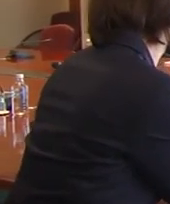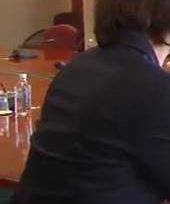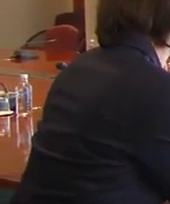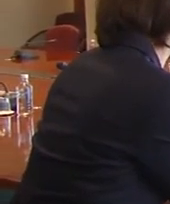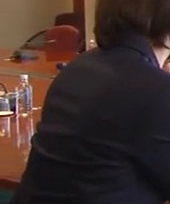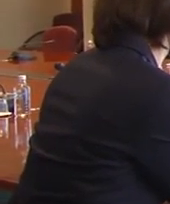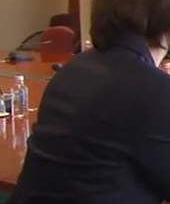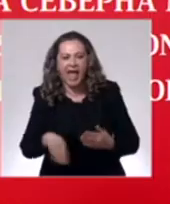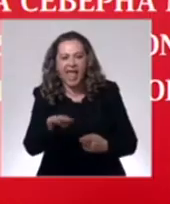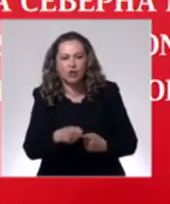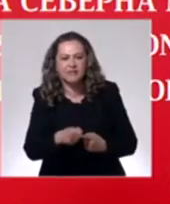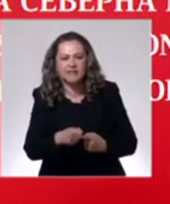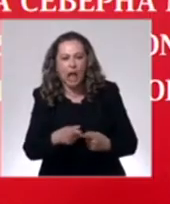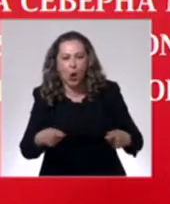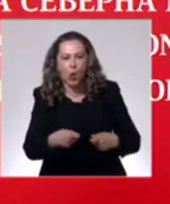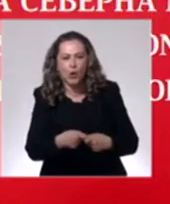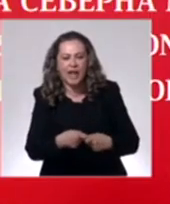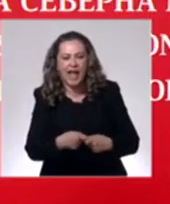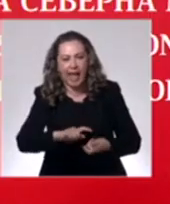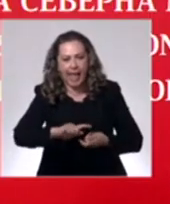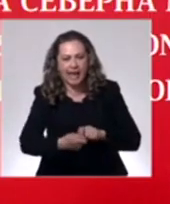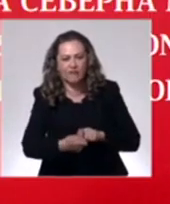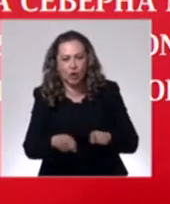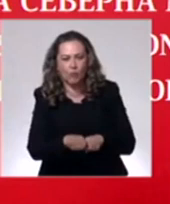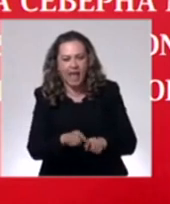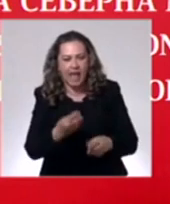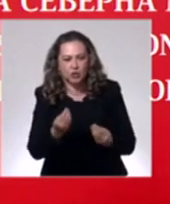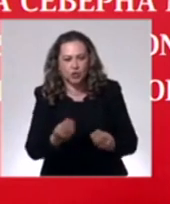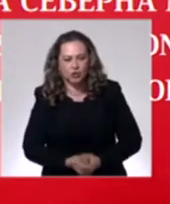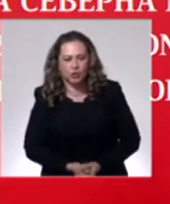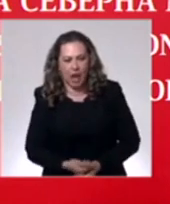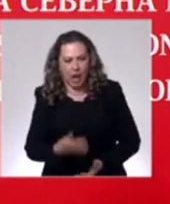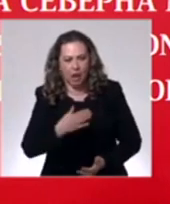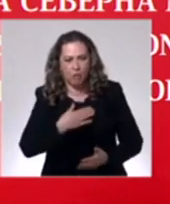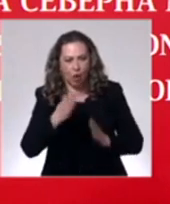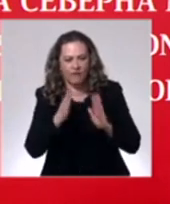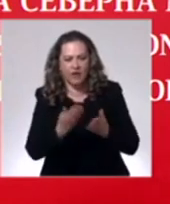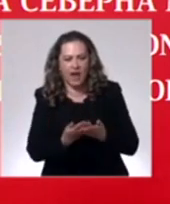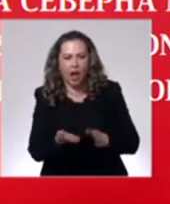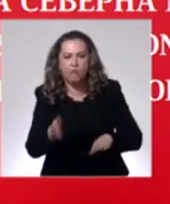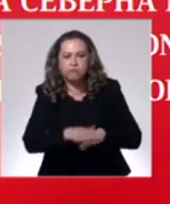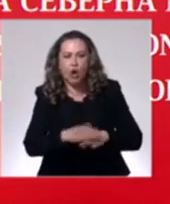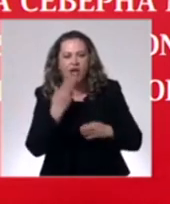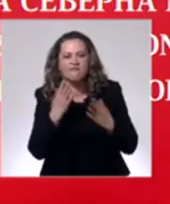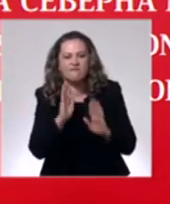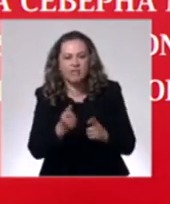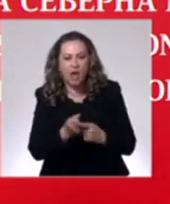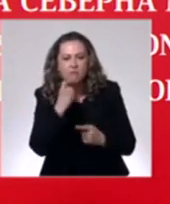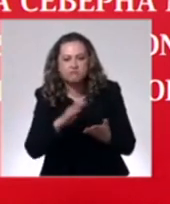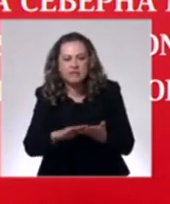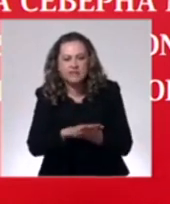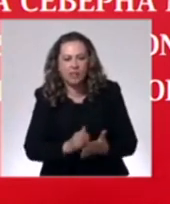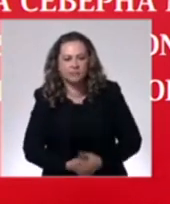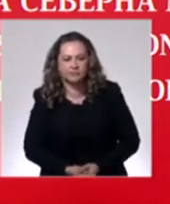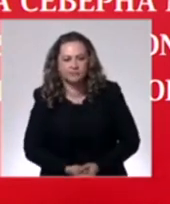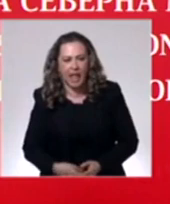Тоа го смета како тест за кредибилитетот и влијанието на Унијата. Моите ветувања се подпираат на ветувањата на Брисел